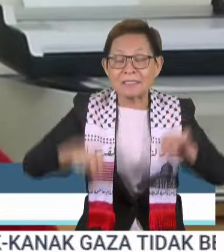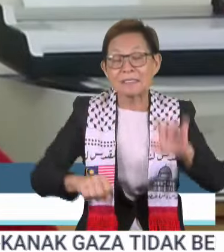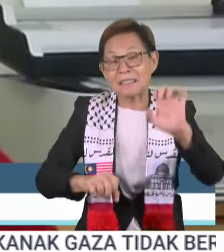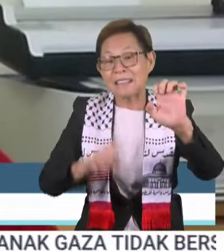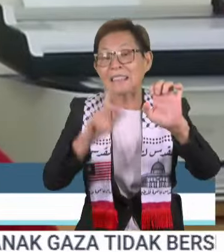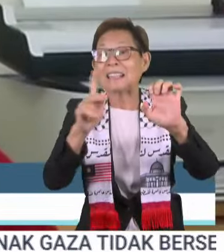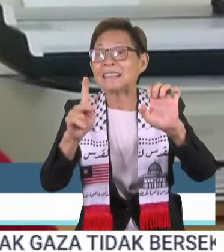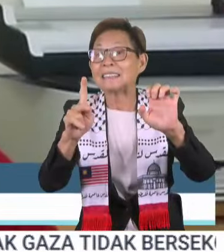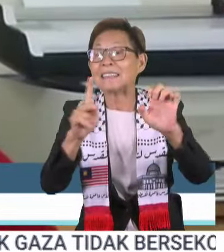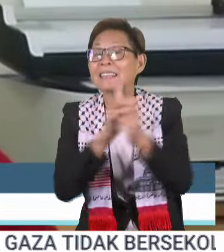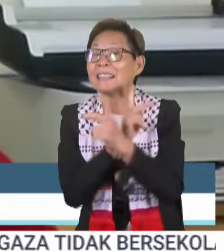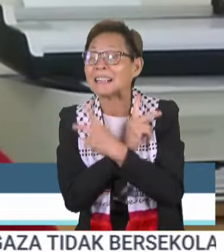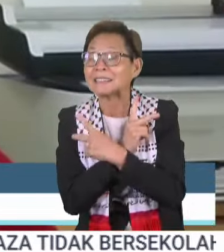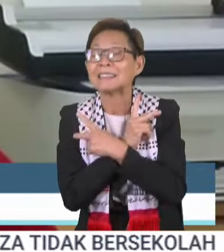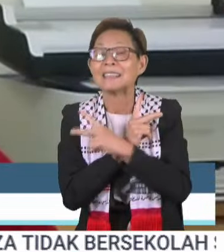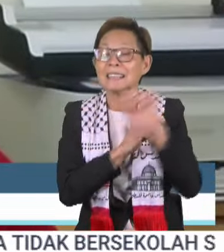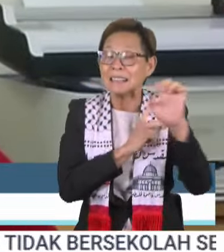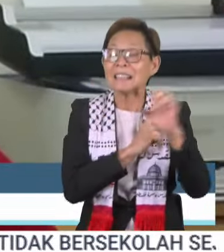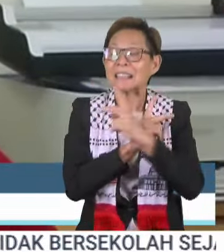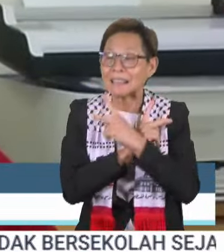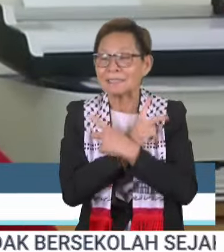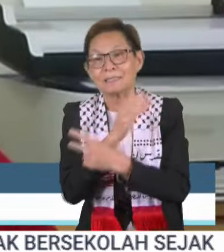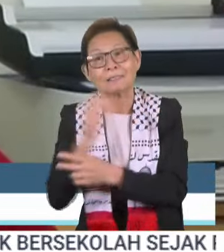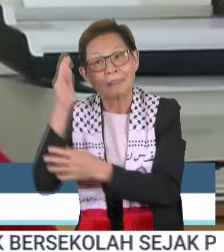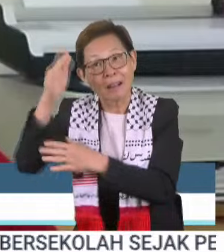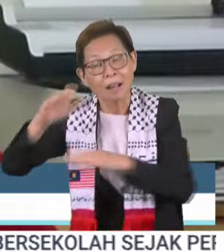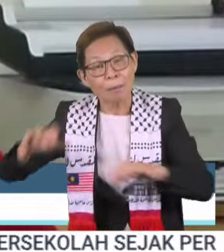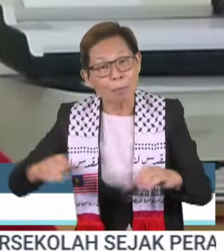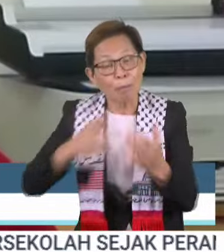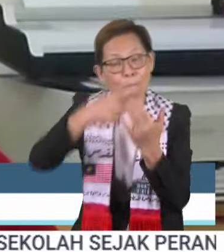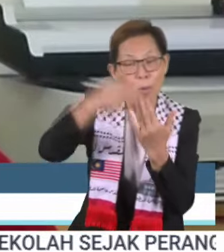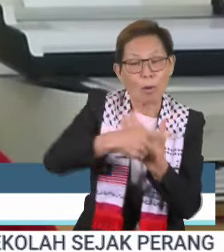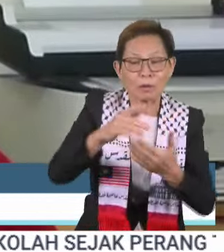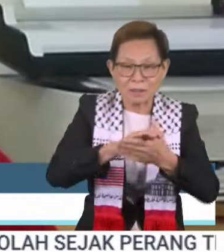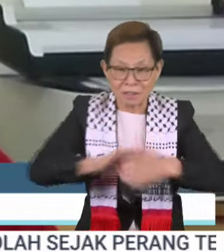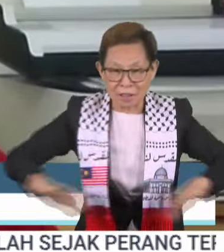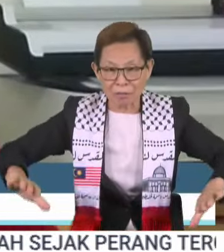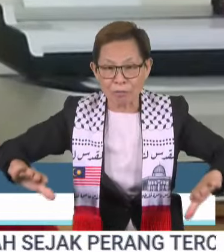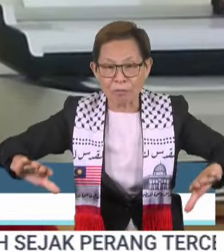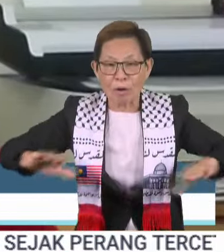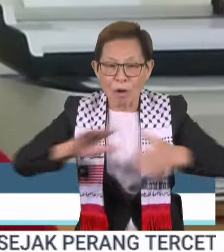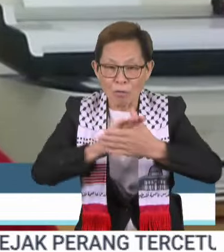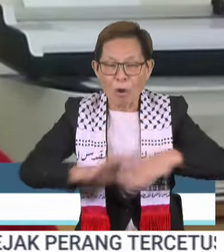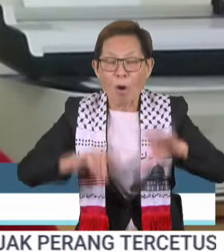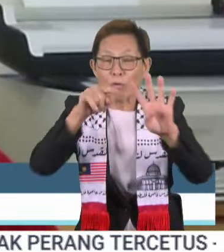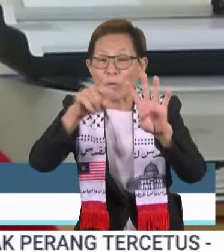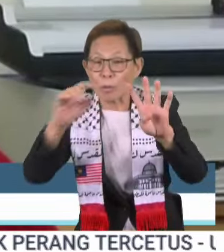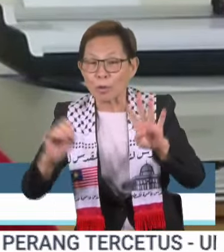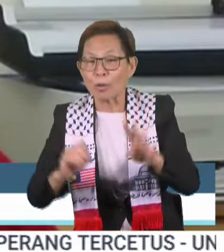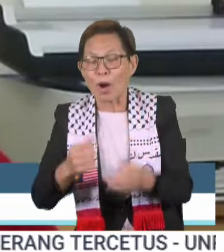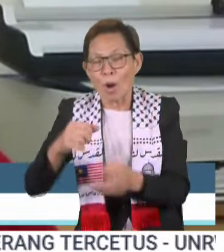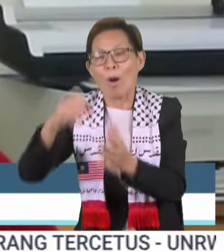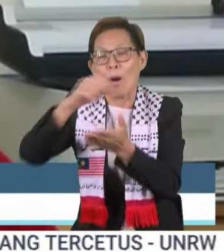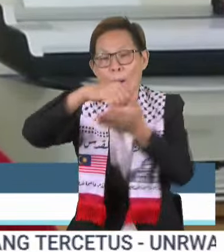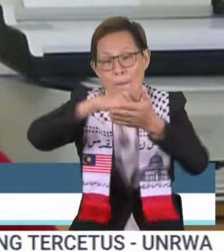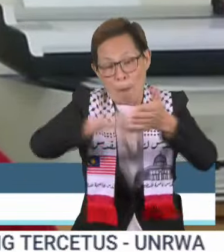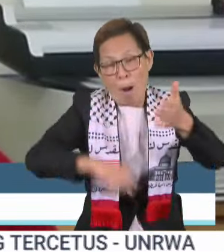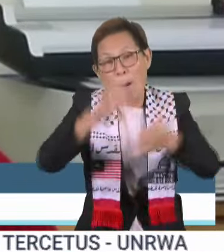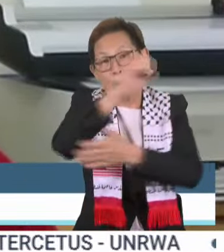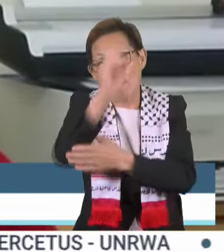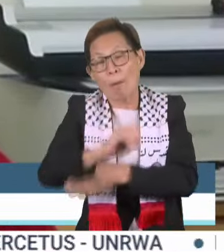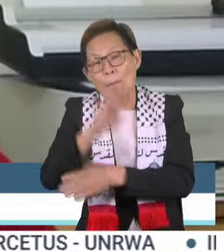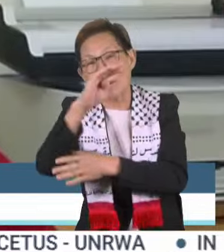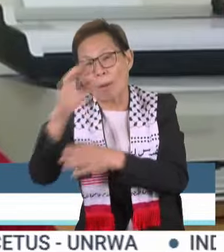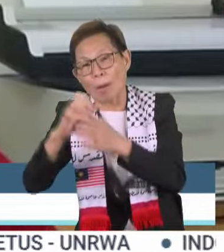juga akan dapat juga di bawah program Safe 4.0 untuk menerima e-rebat sehingga RM400